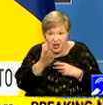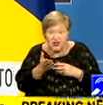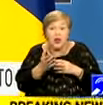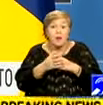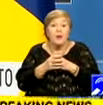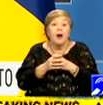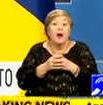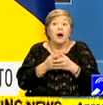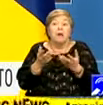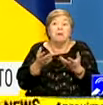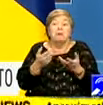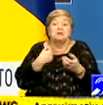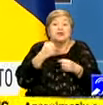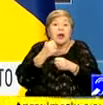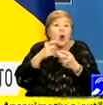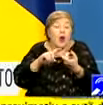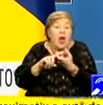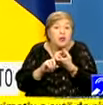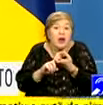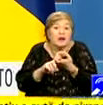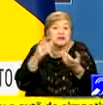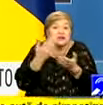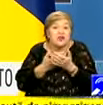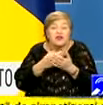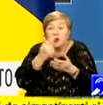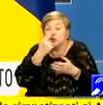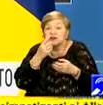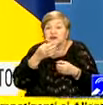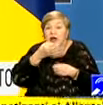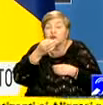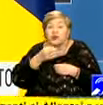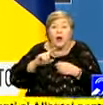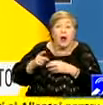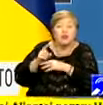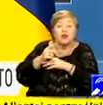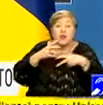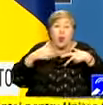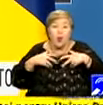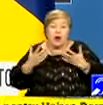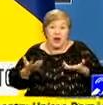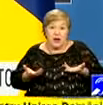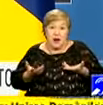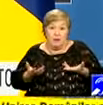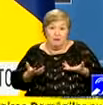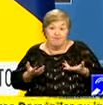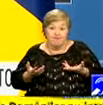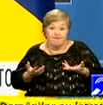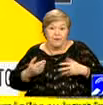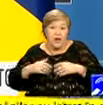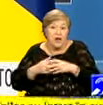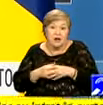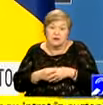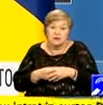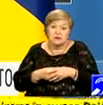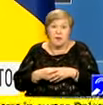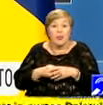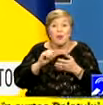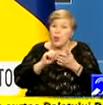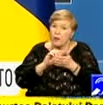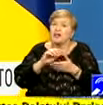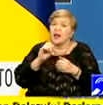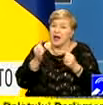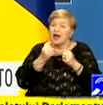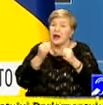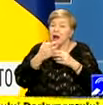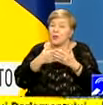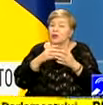pot fi considerate provocări. În momentul de față, evaluăm în cadrul alianței implicațiile acestei situații. Este de la